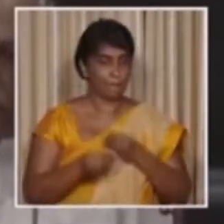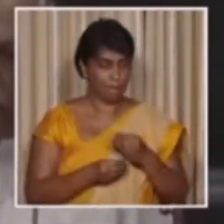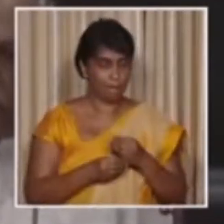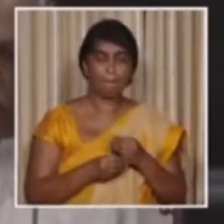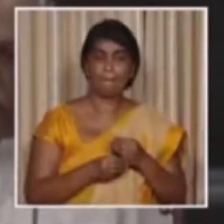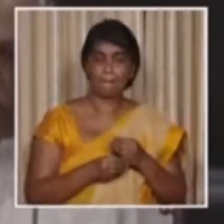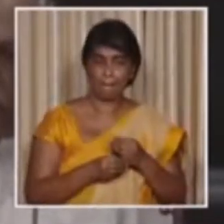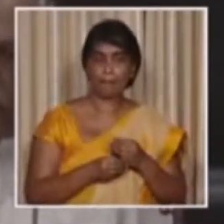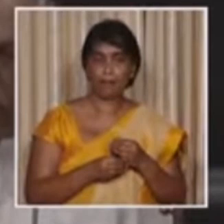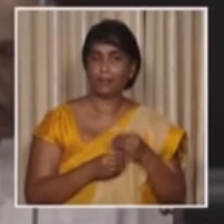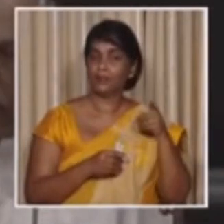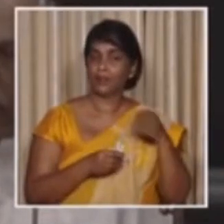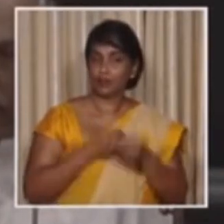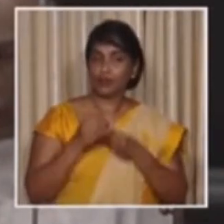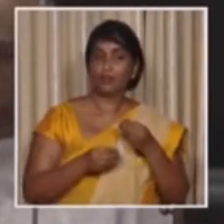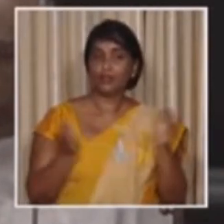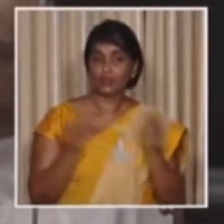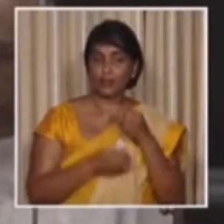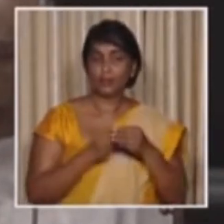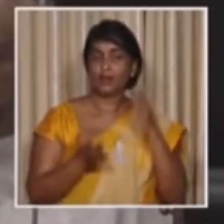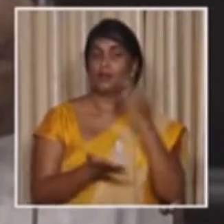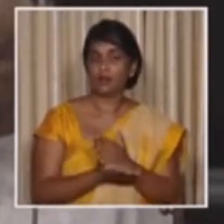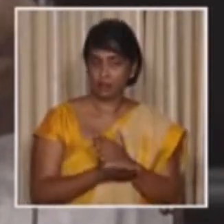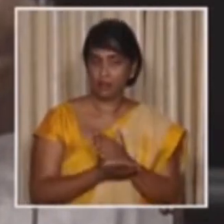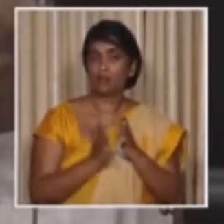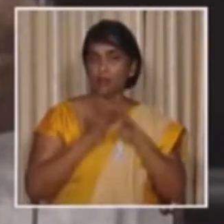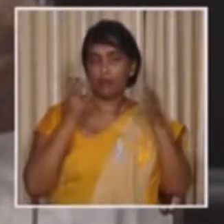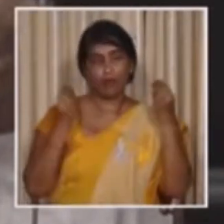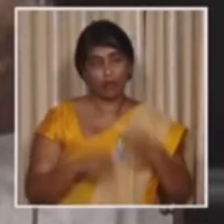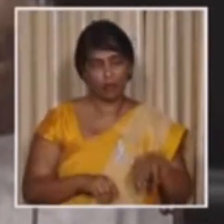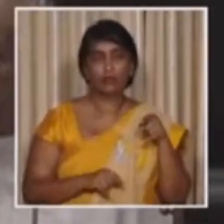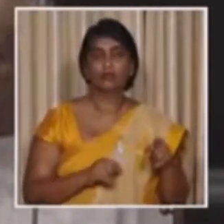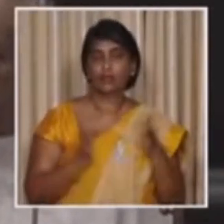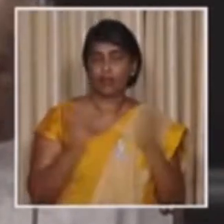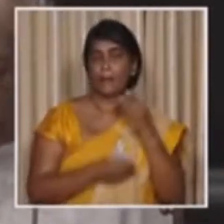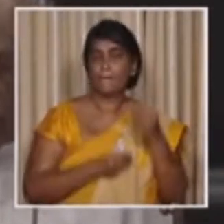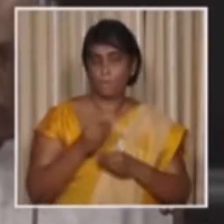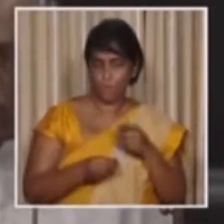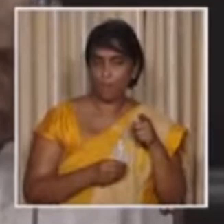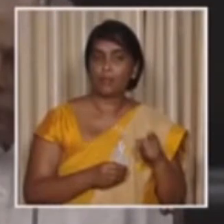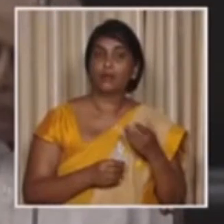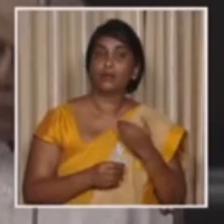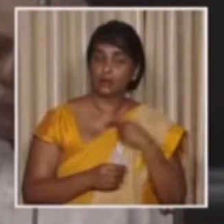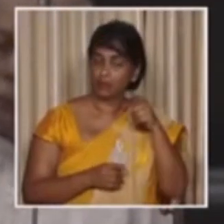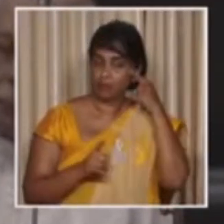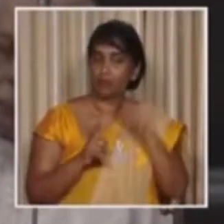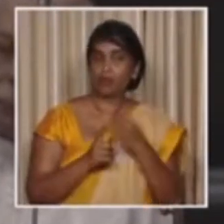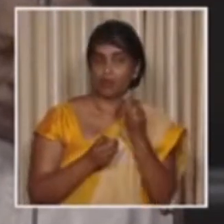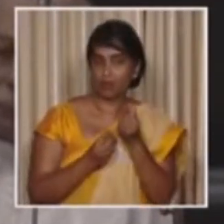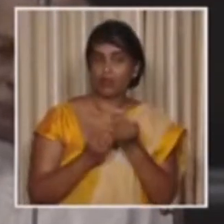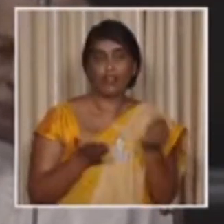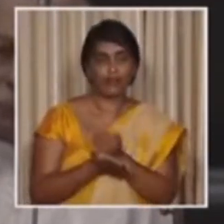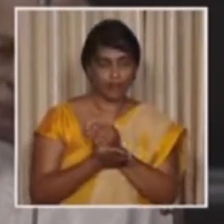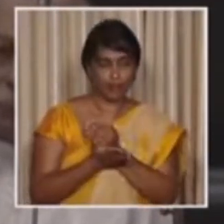මේ විමධිගතයෙන් කුඩා ව්‍යාපාර නවත්තලා උඟක් බංකොලොත් වෙලා තියෙන කුඩා ව්‍යාපාරිකයන් මම ඒ අය වෙනුවෙන් මුදල් ටිකක් වෙන්